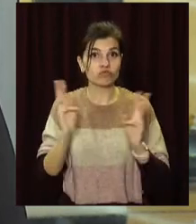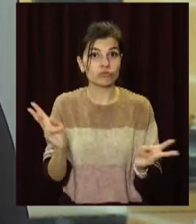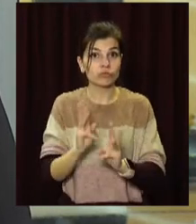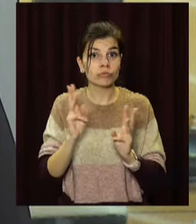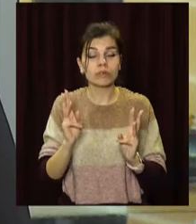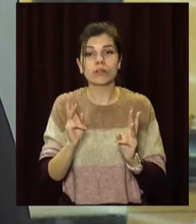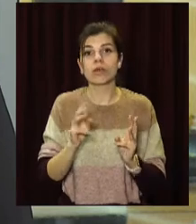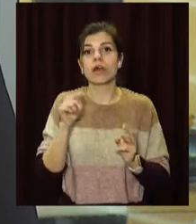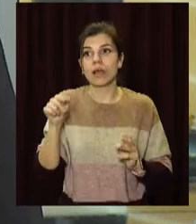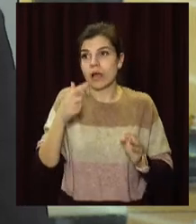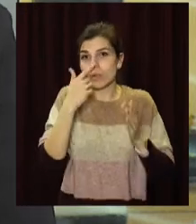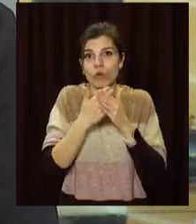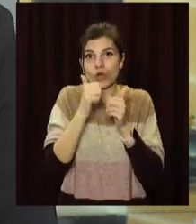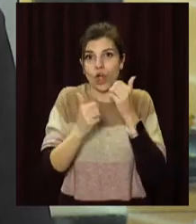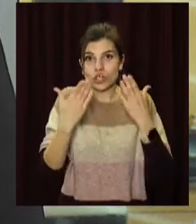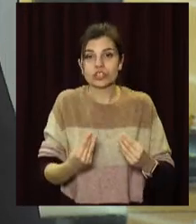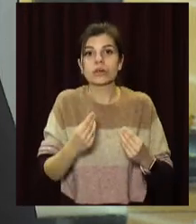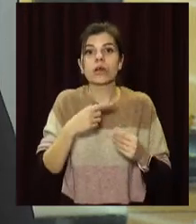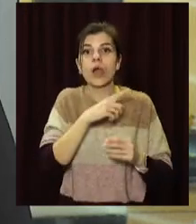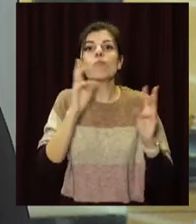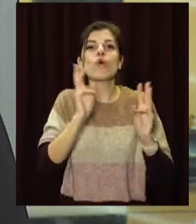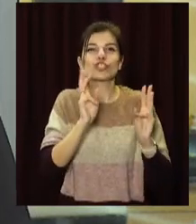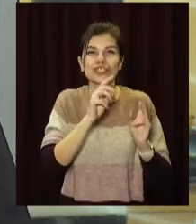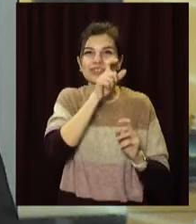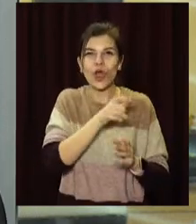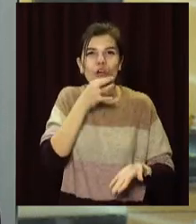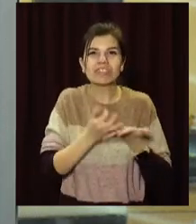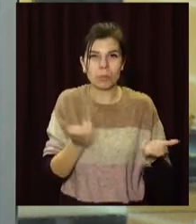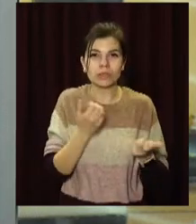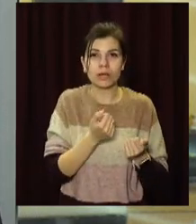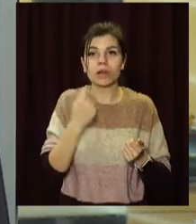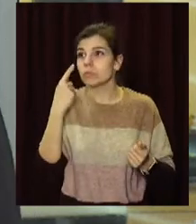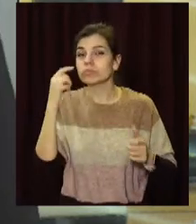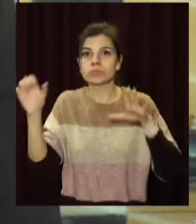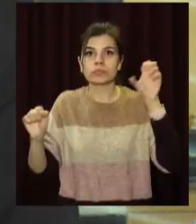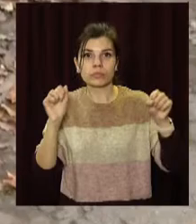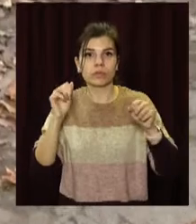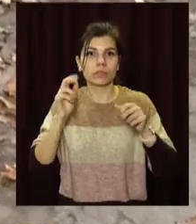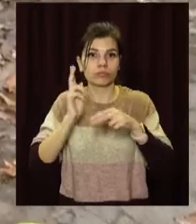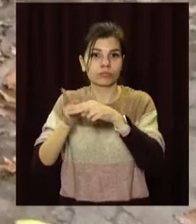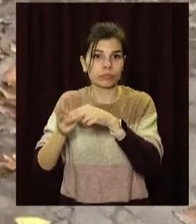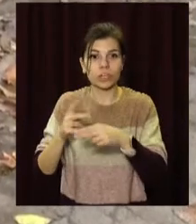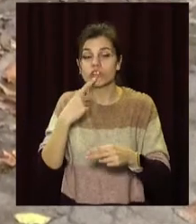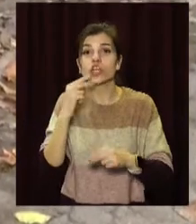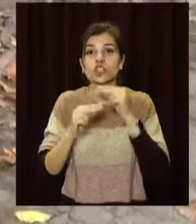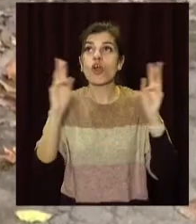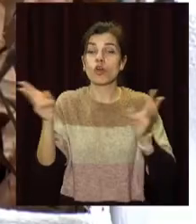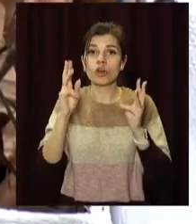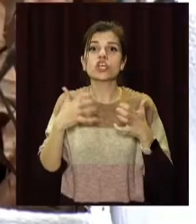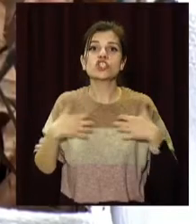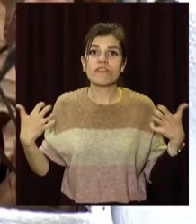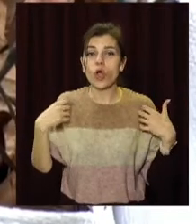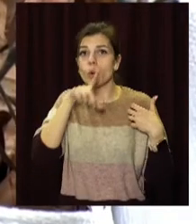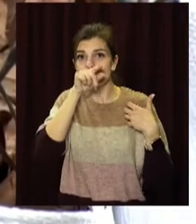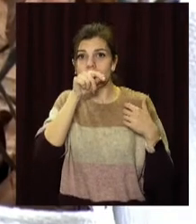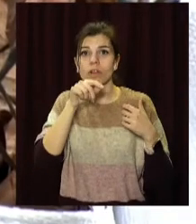рятувальники. Їм майже щодня доводиться гасити пожежі, що виникають внаслідок таких підпалів. Через загоряння гинуть тварини,